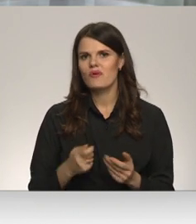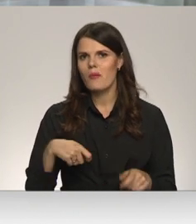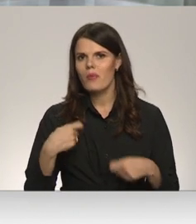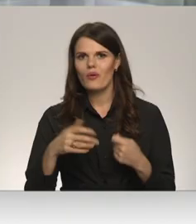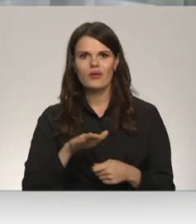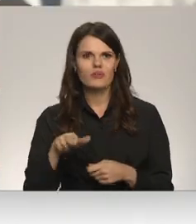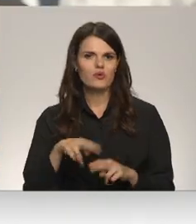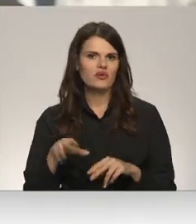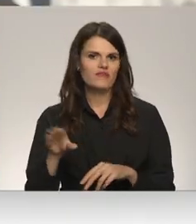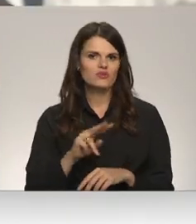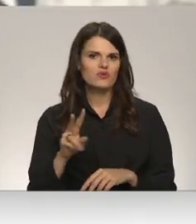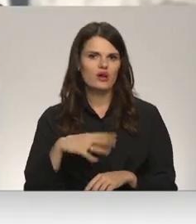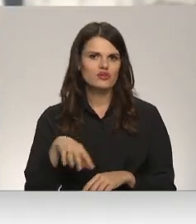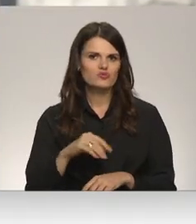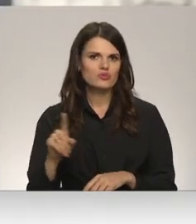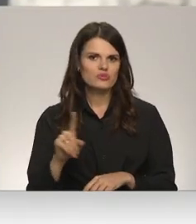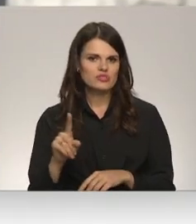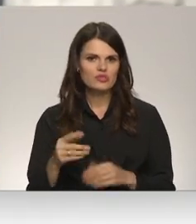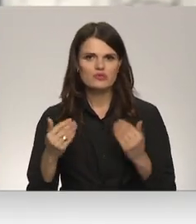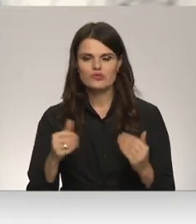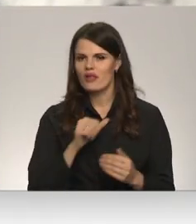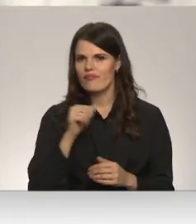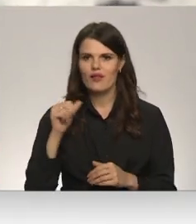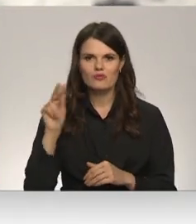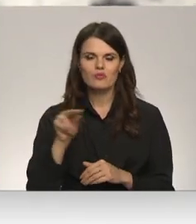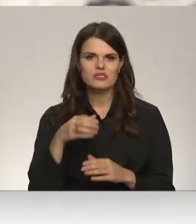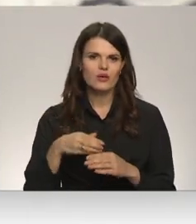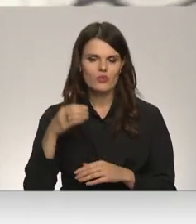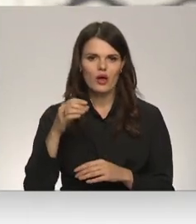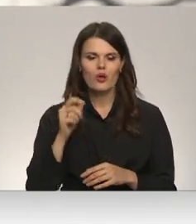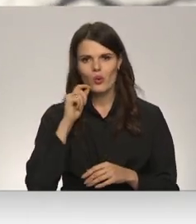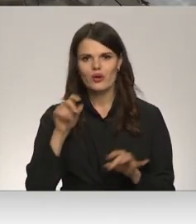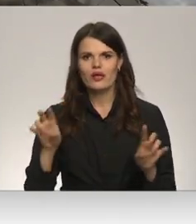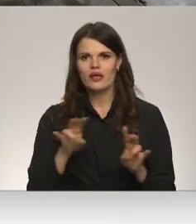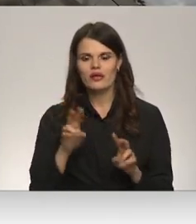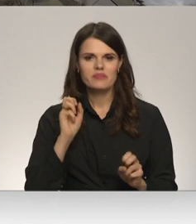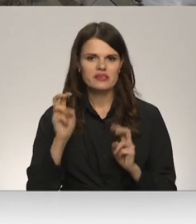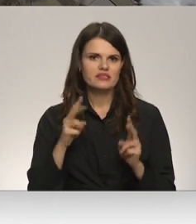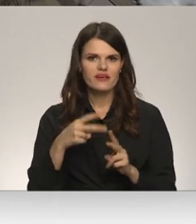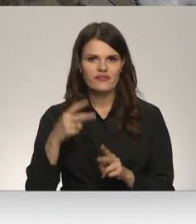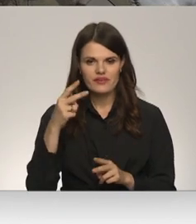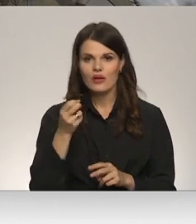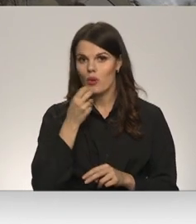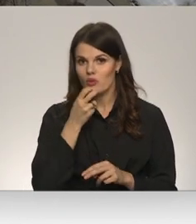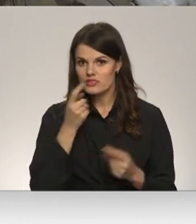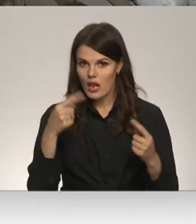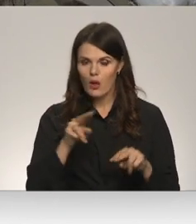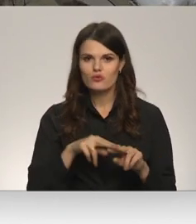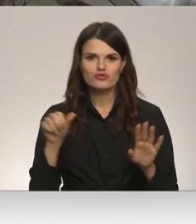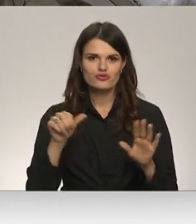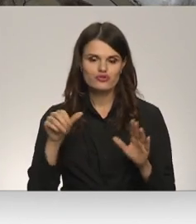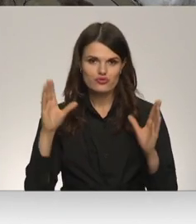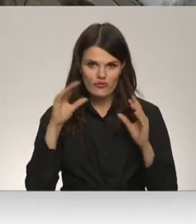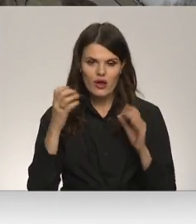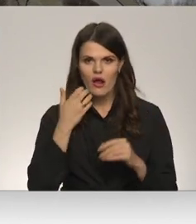viss, kas mums ir. Šodien Talsu baznīcas tornī Ukrainas himna skan divreiz. Ne tikai pusdienas laikā, bet arī 6:00 vakarā,